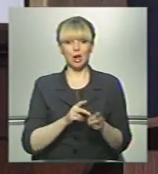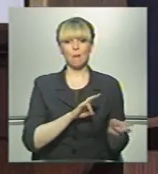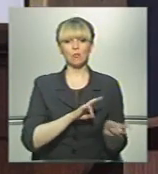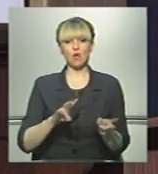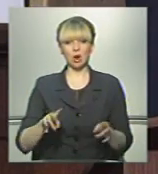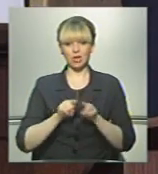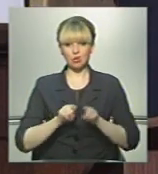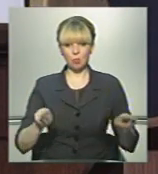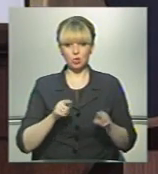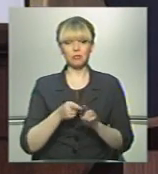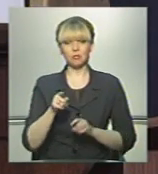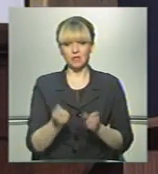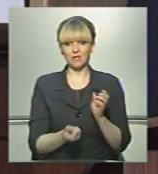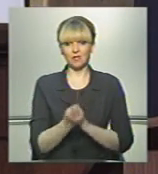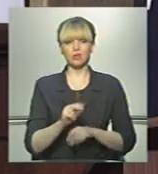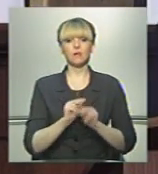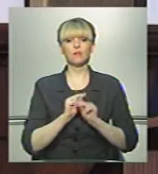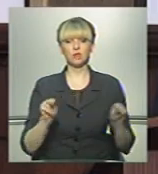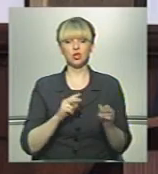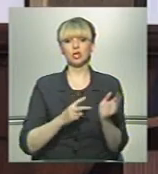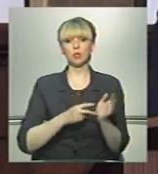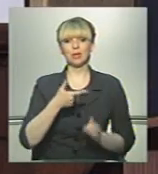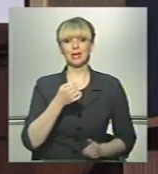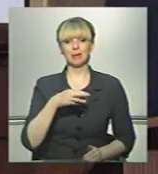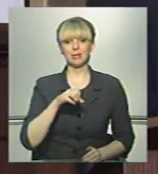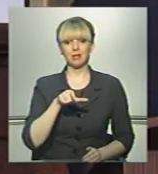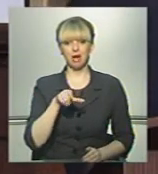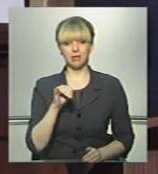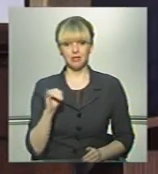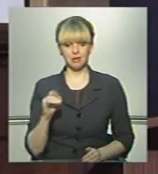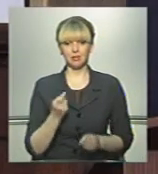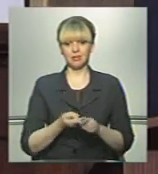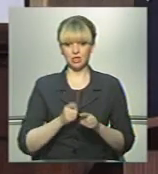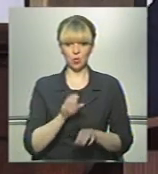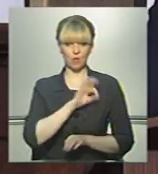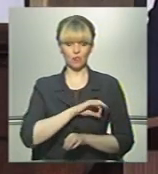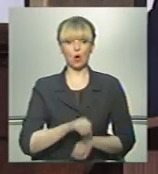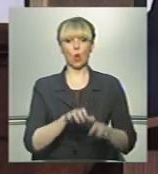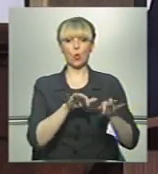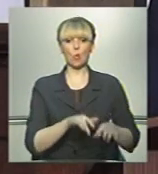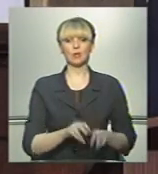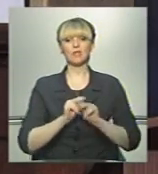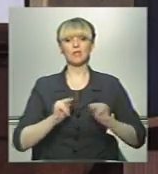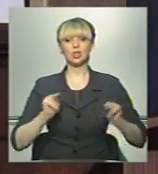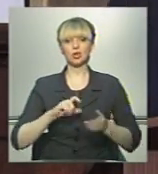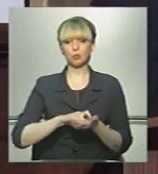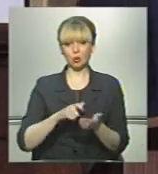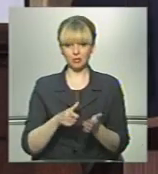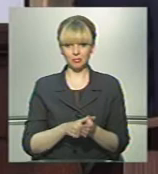провокацію поширив. Ним виявився вчитель 7-ї гімназії, який для цього використав комп'ютер вчительської